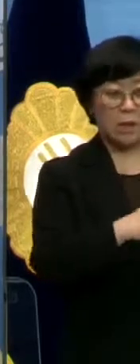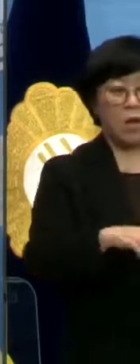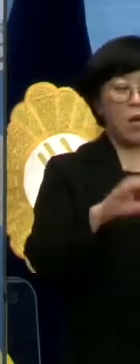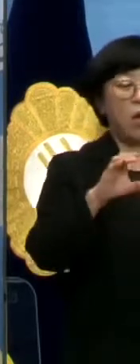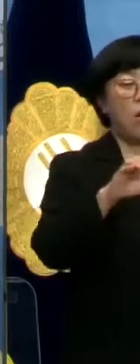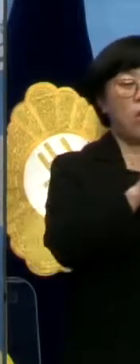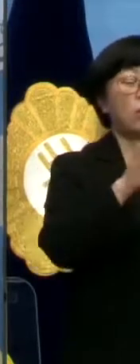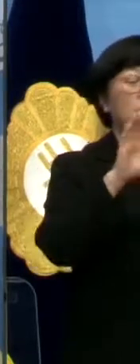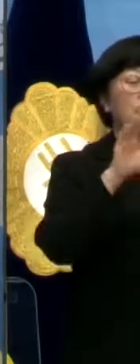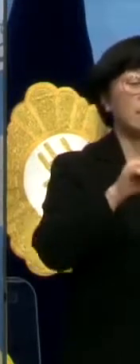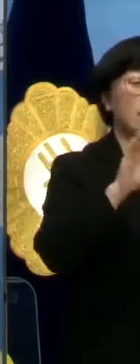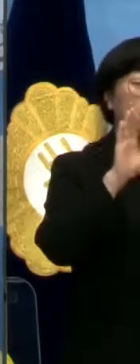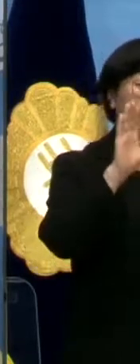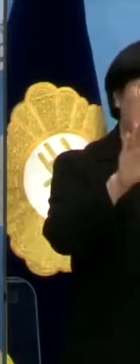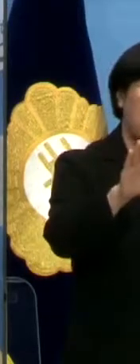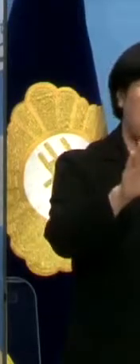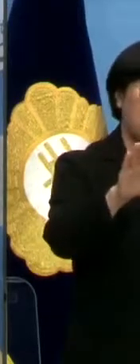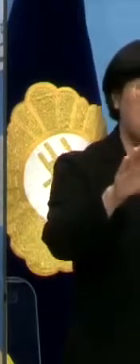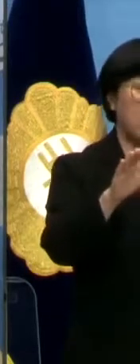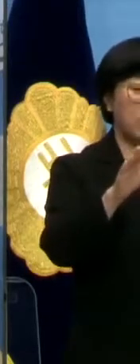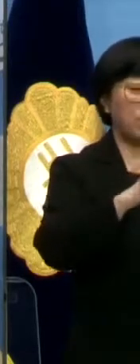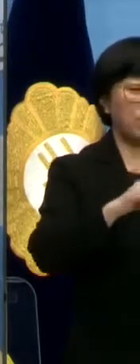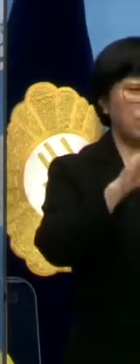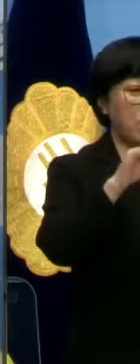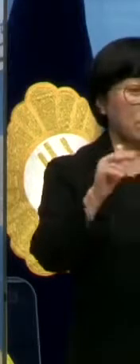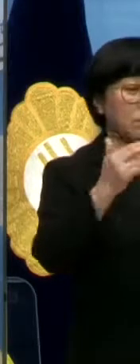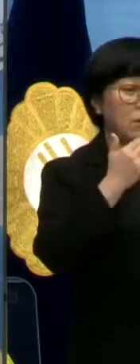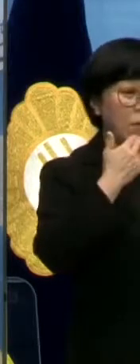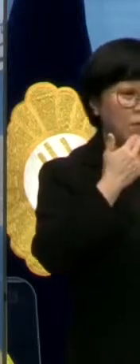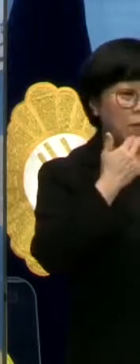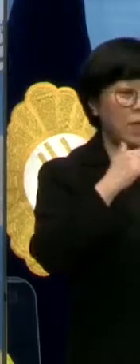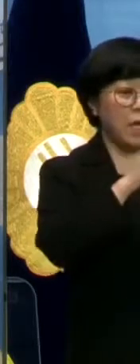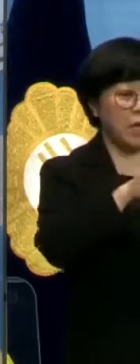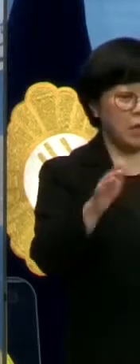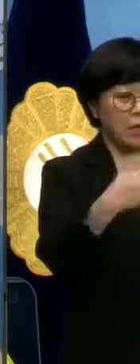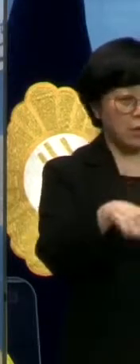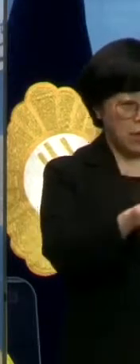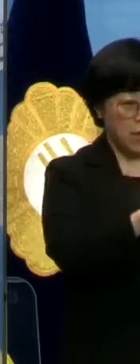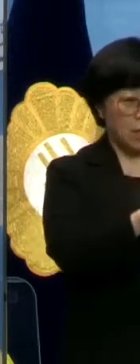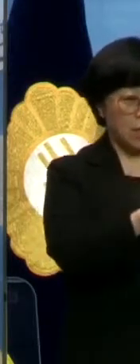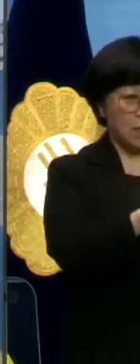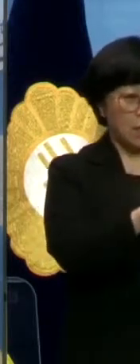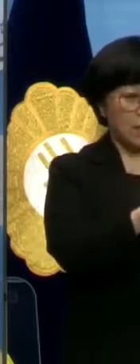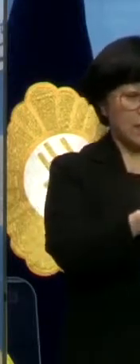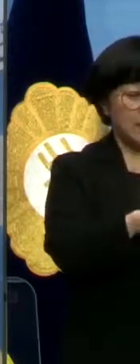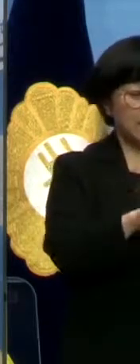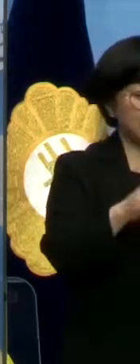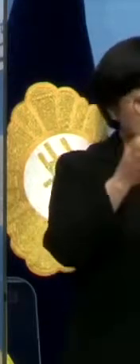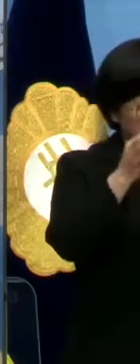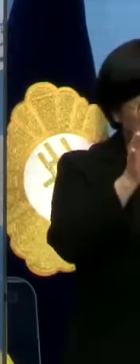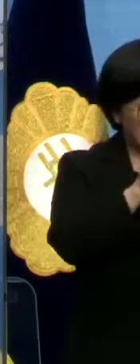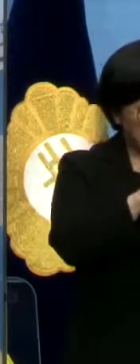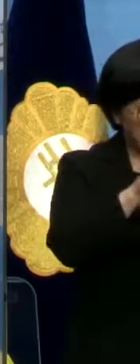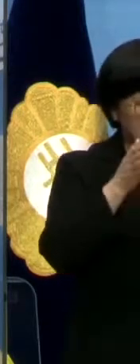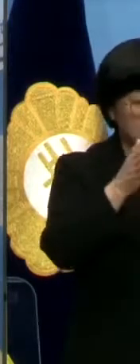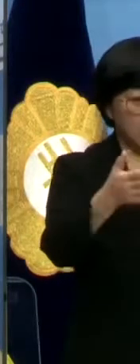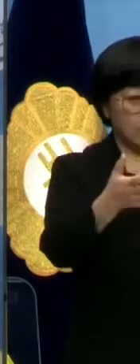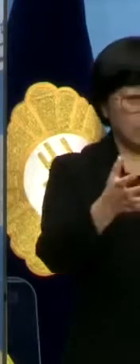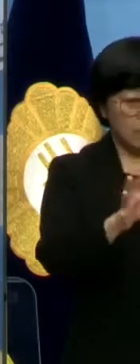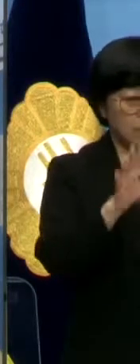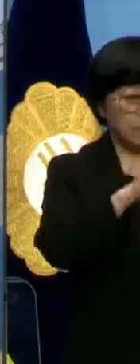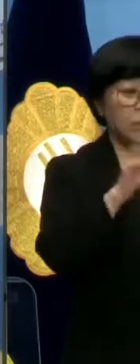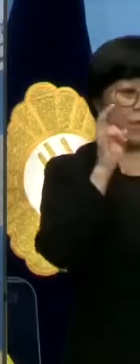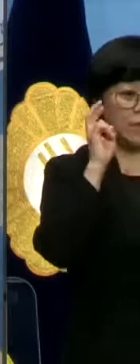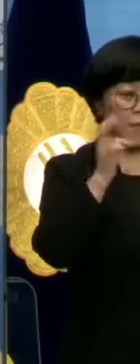포스트 코로나 불평등 해소 및 재정정책 TF팀을 만들어 기업의